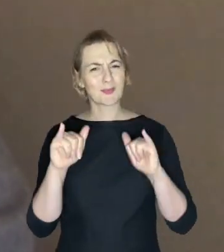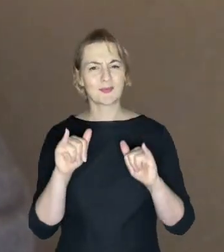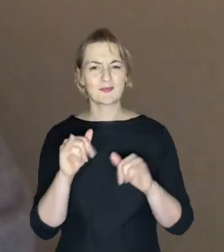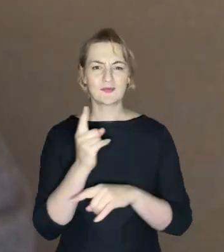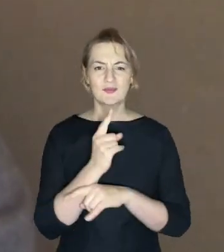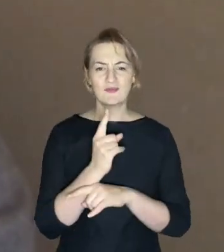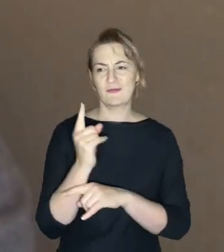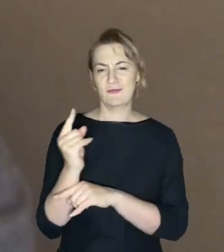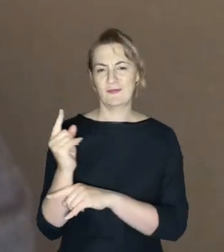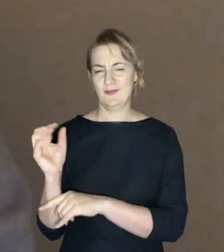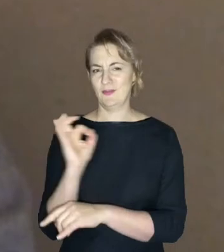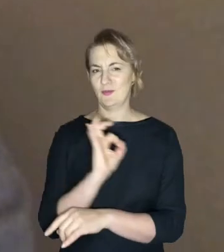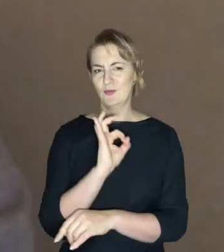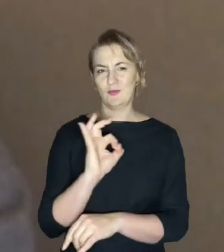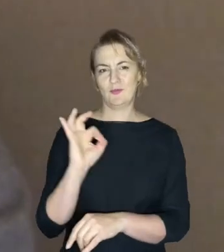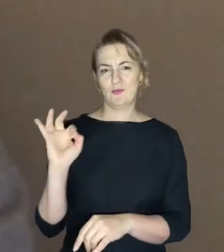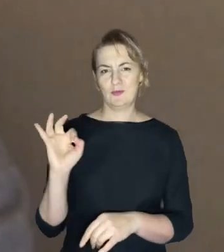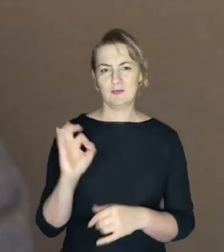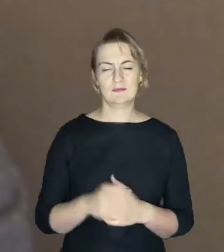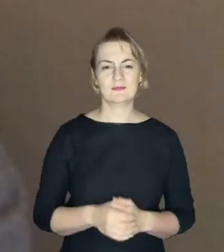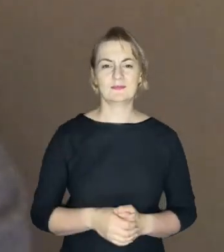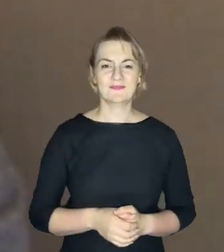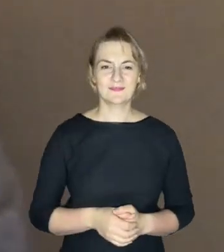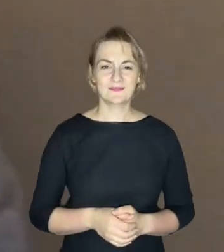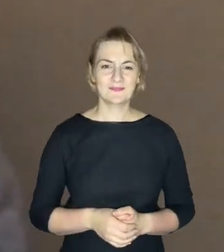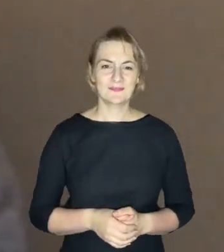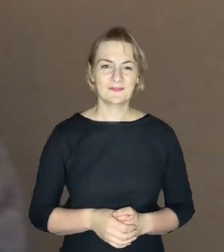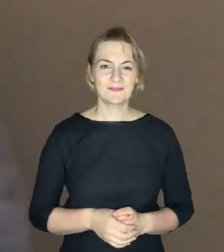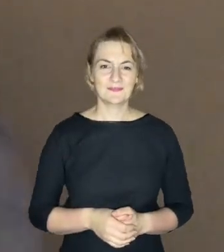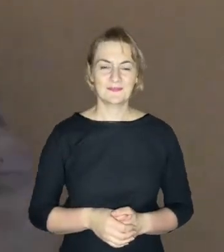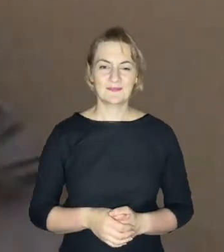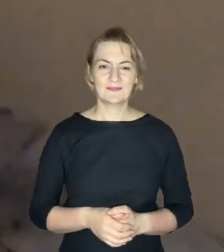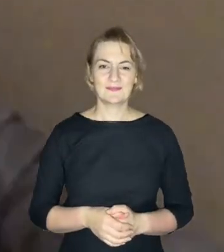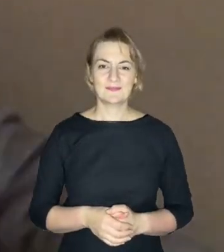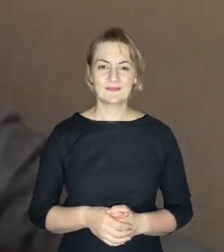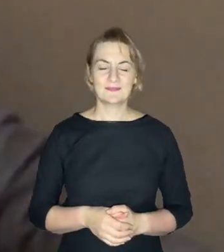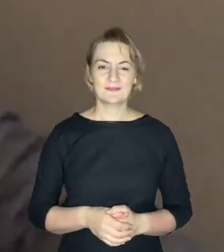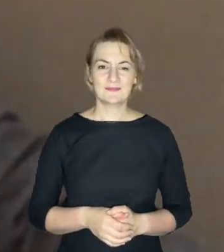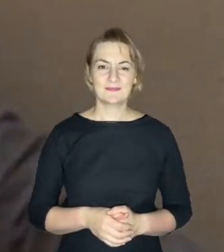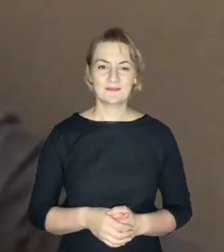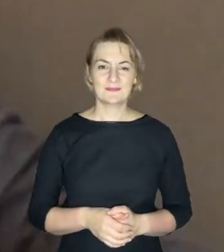świeczki. No, mówimy o świeczkach na zasadzie